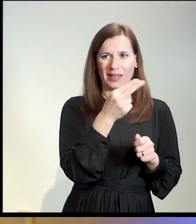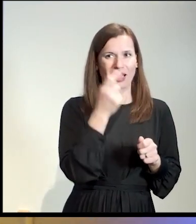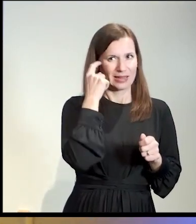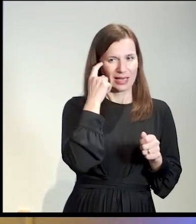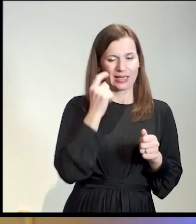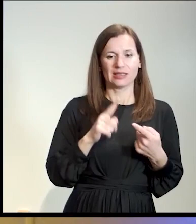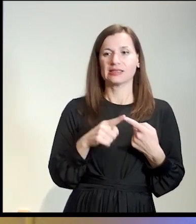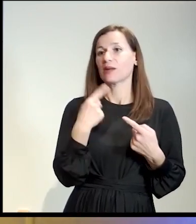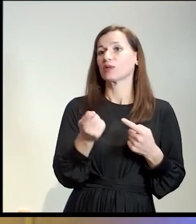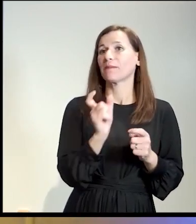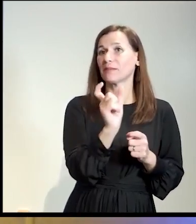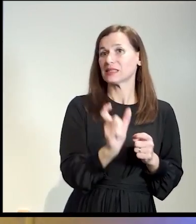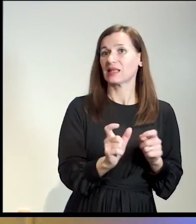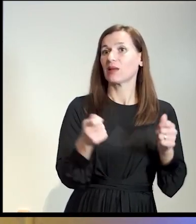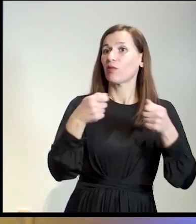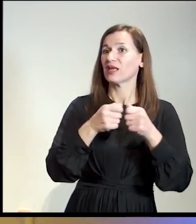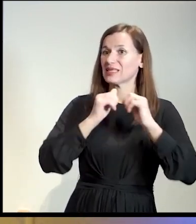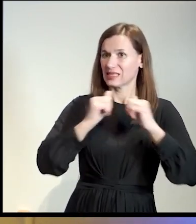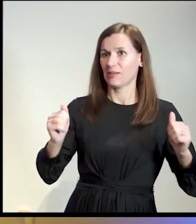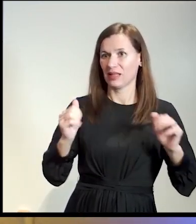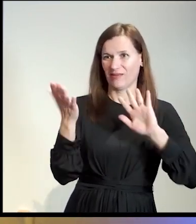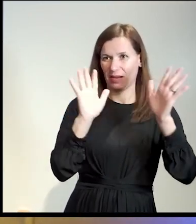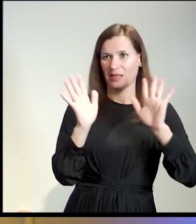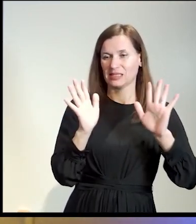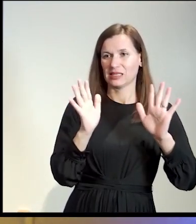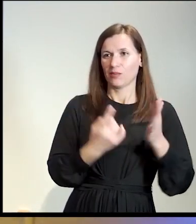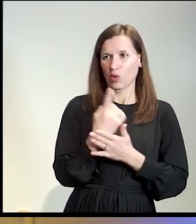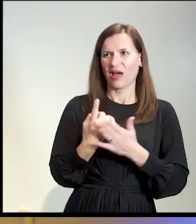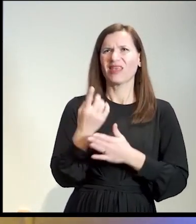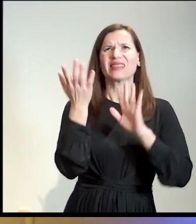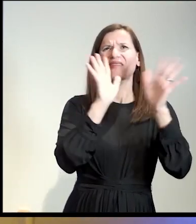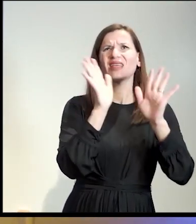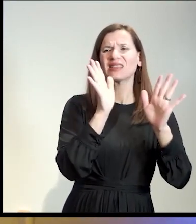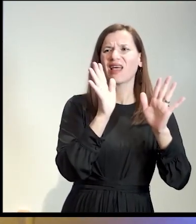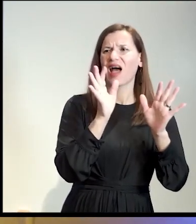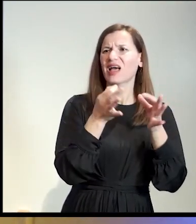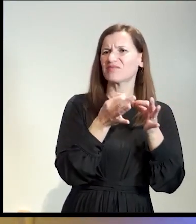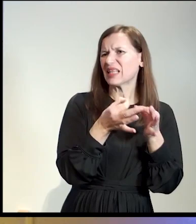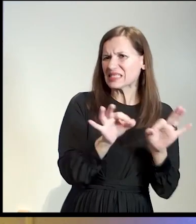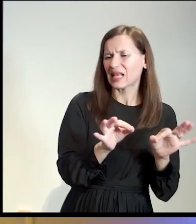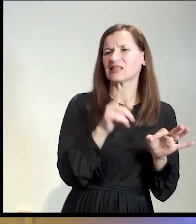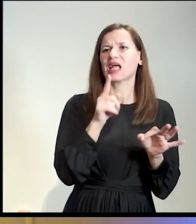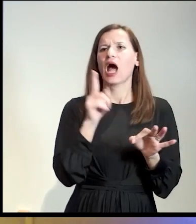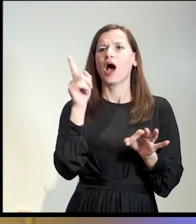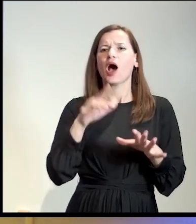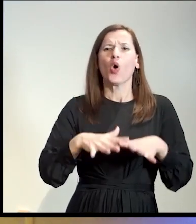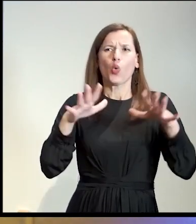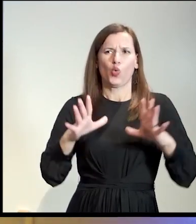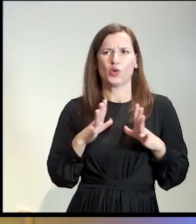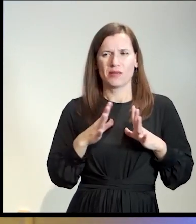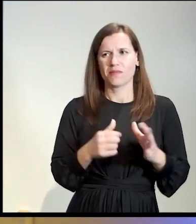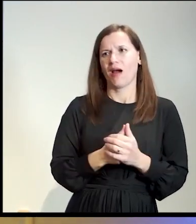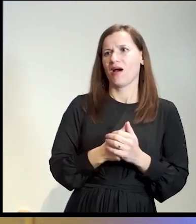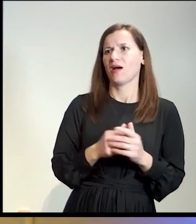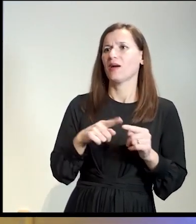besede povezane z ekstremnimi vremenskimi pojavi, nevihtna celica, ujma, tiste povezane z negativnimi svetovnimi